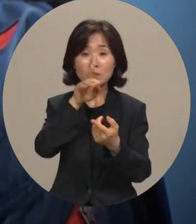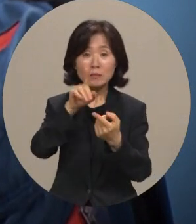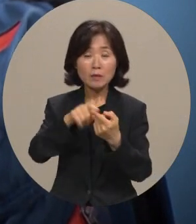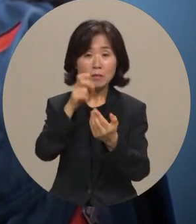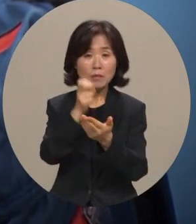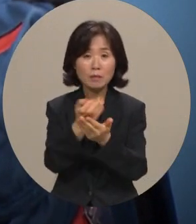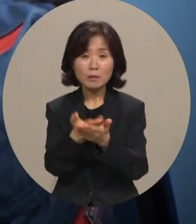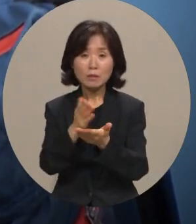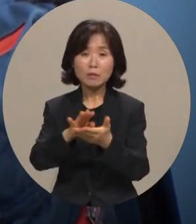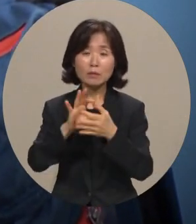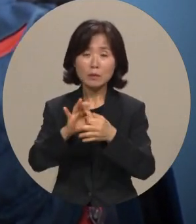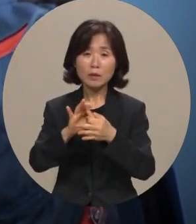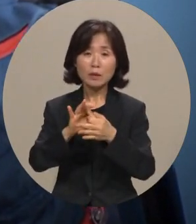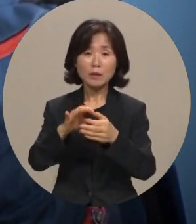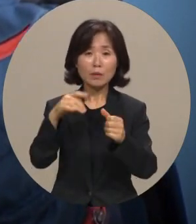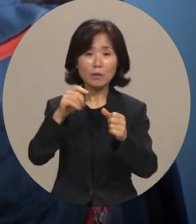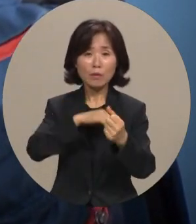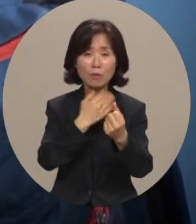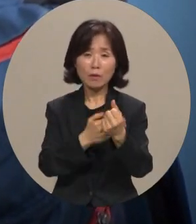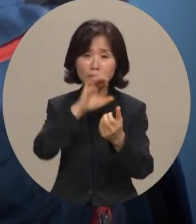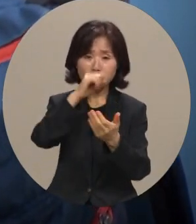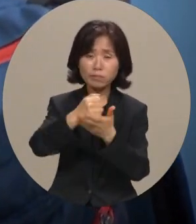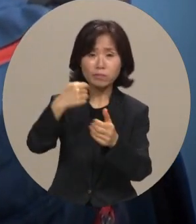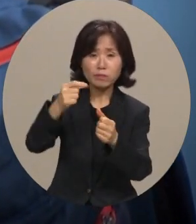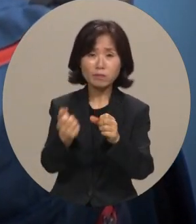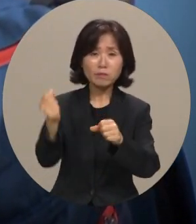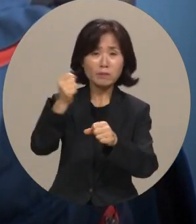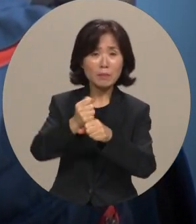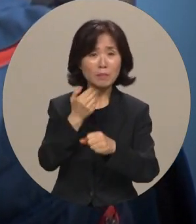있을지 주목됩니다 EBS 뉴스 박광주